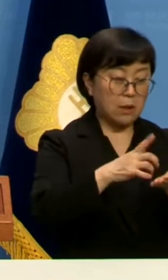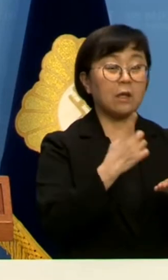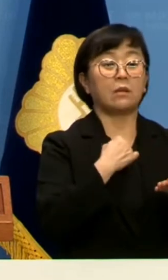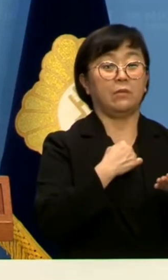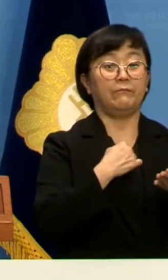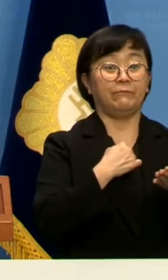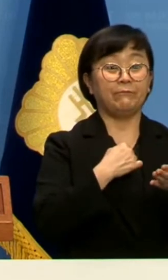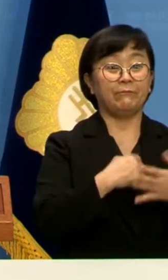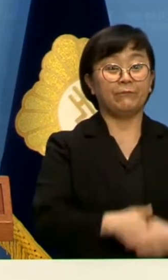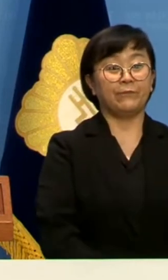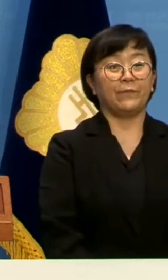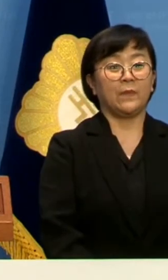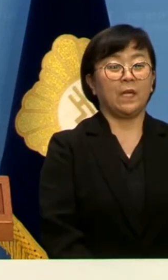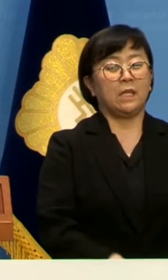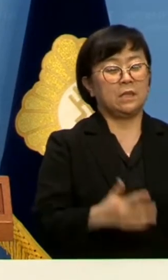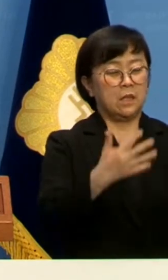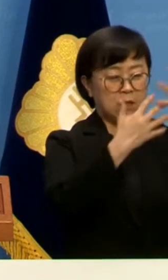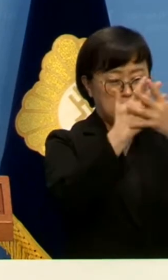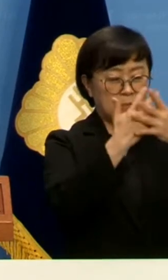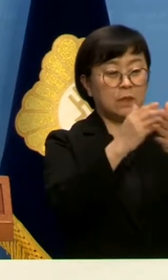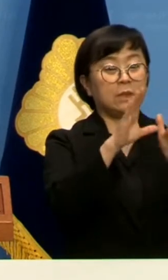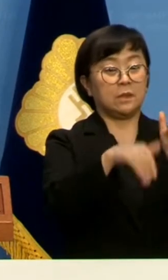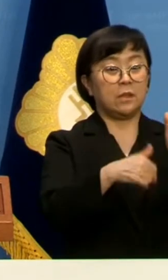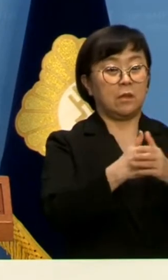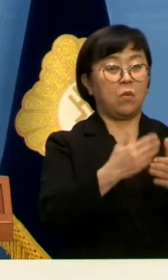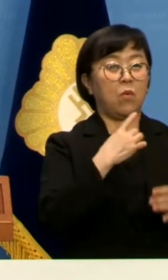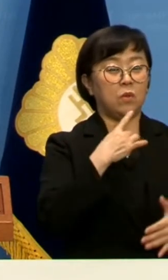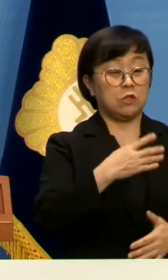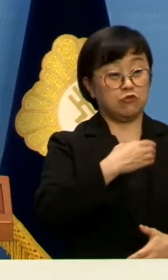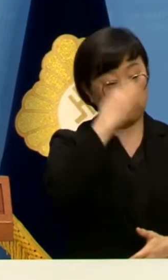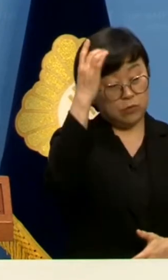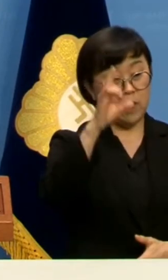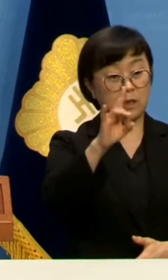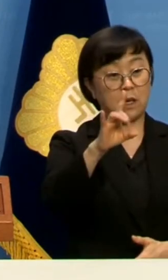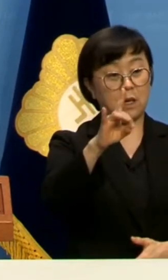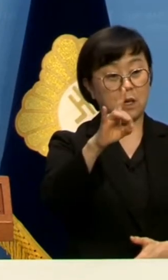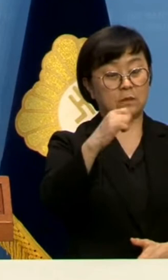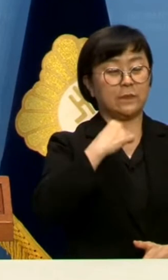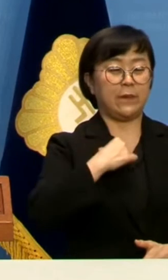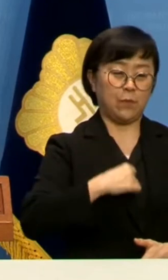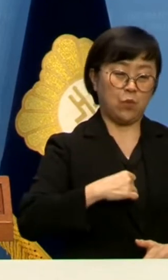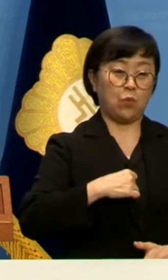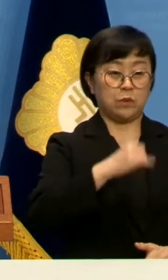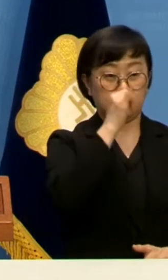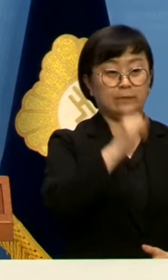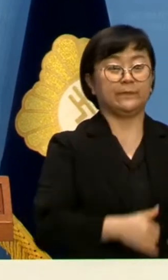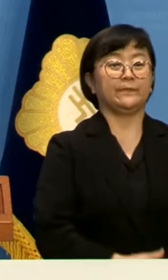순간순간, 막막하기만 했던 그 시절, 오직 꿈, 그 하나로 버텼습니다.